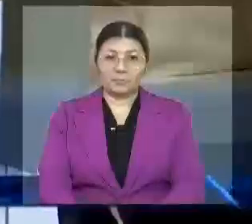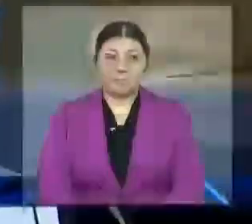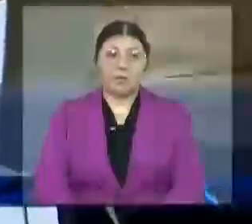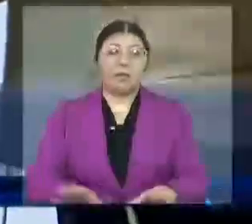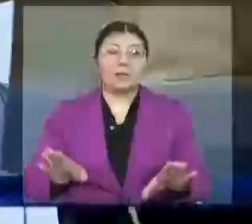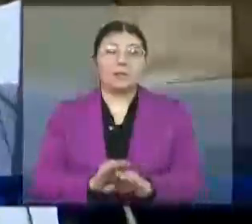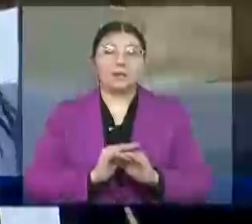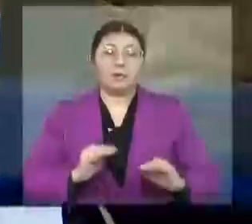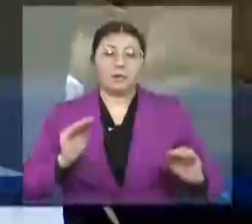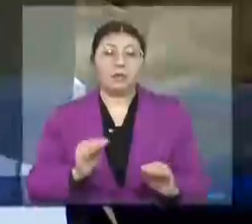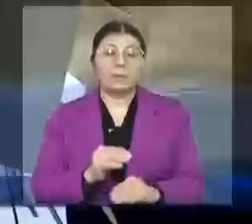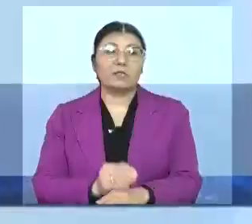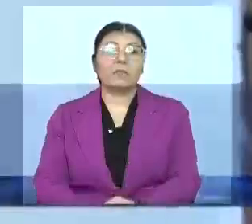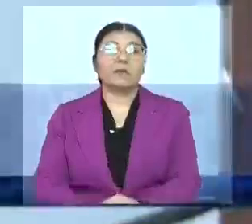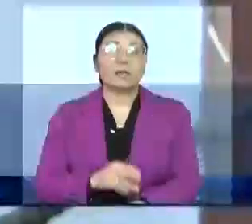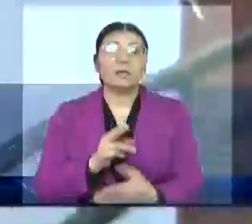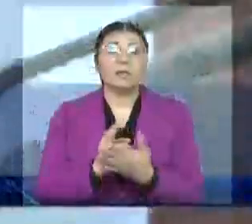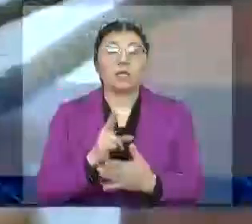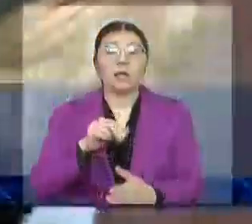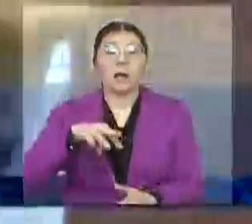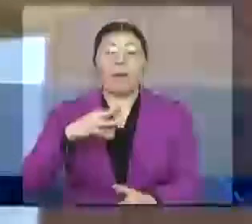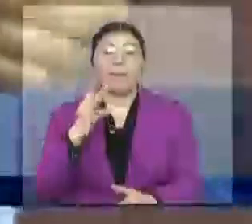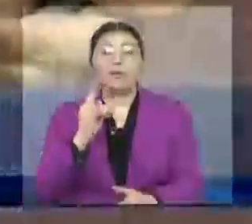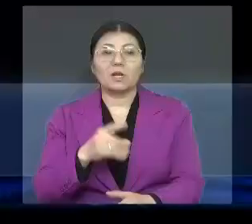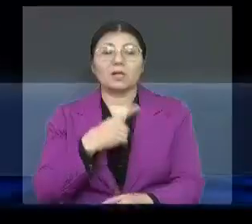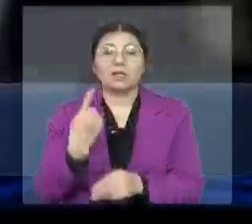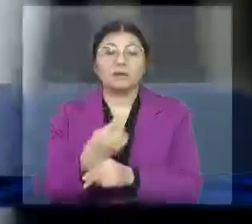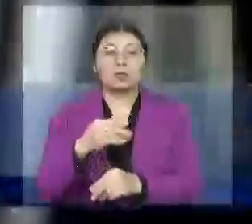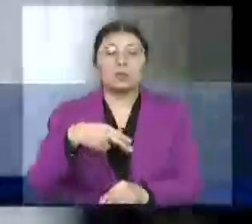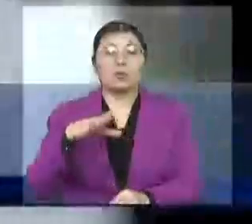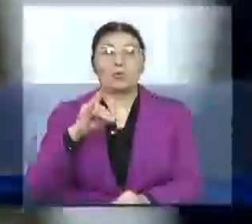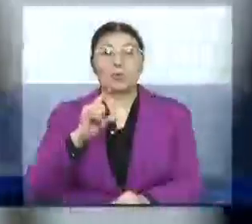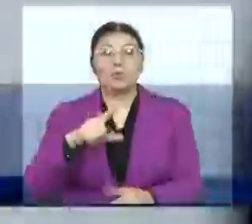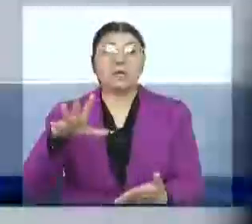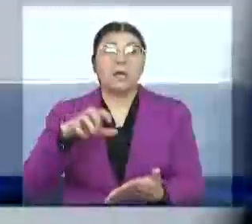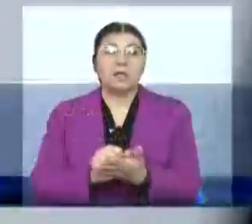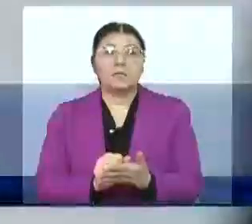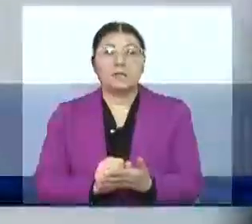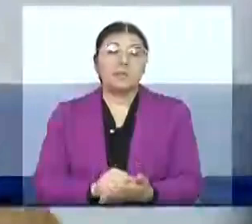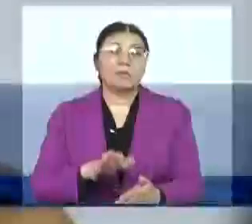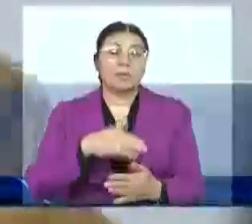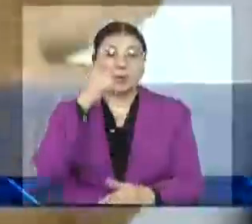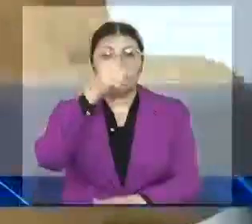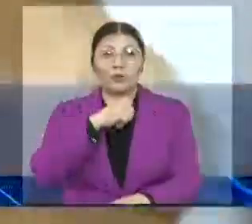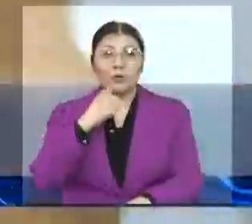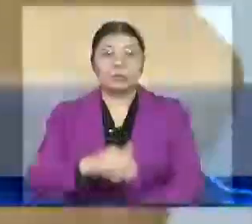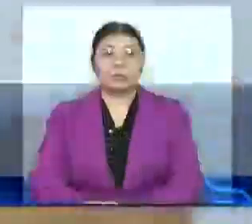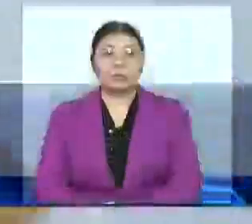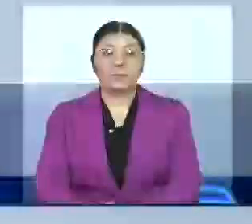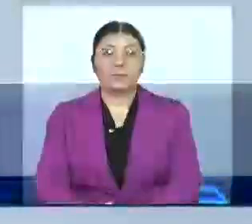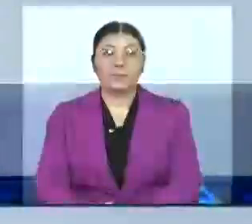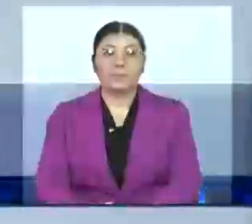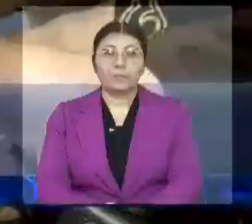Также ребята сплетали нагайку. Одна из них – Шолдос Пискалиева. Она занимается этим хобби уже не один год.